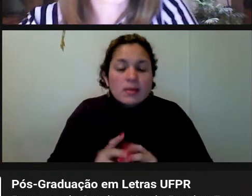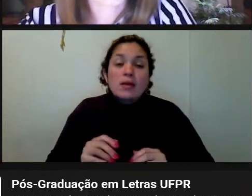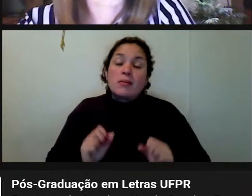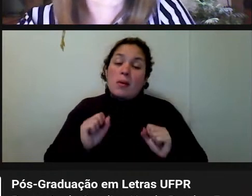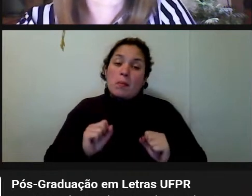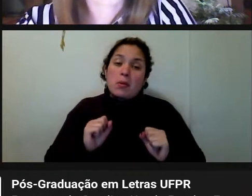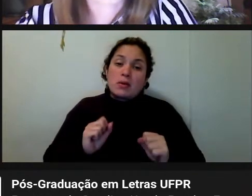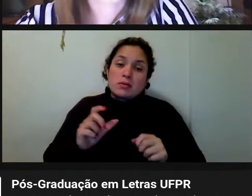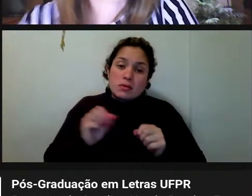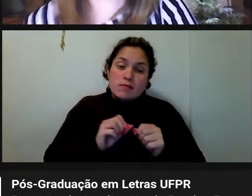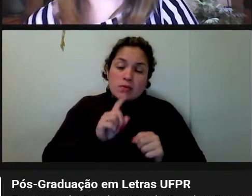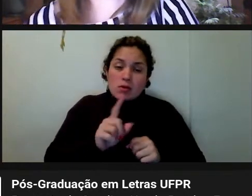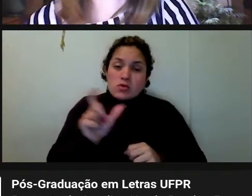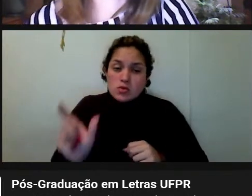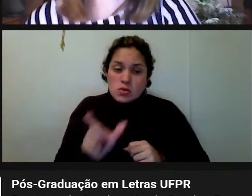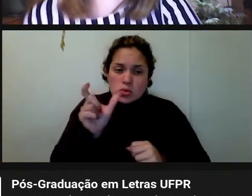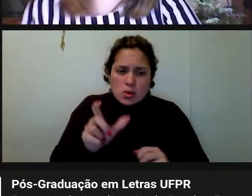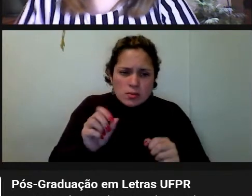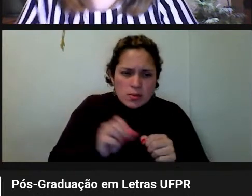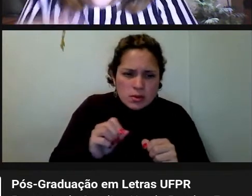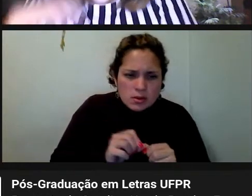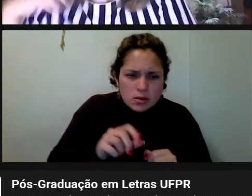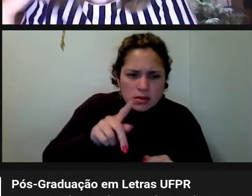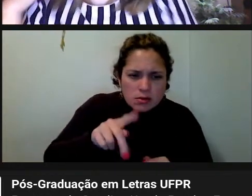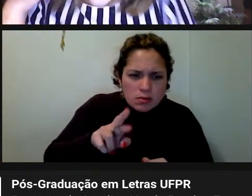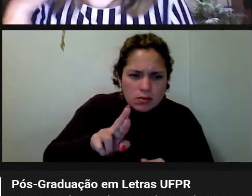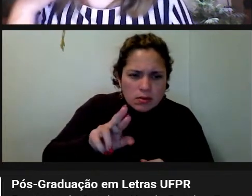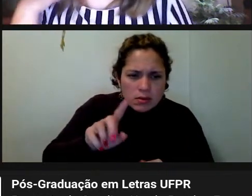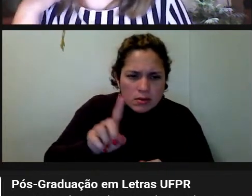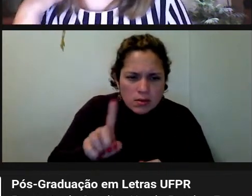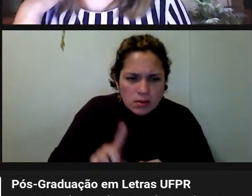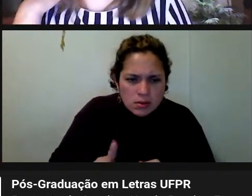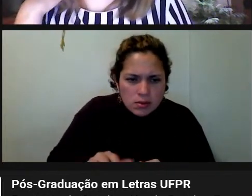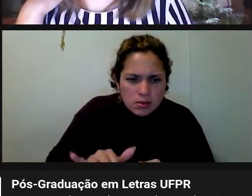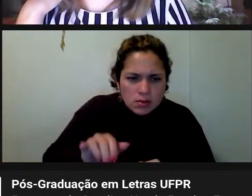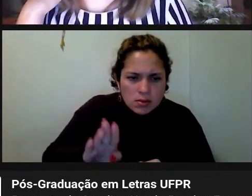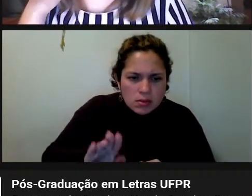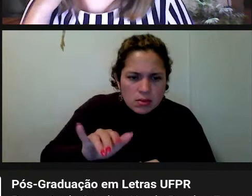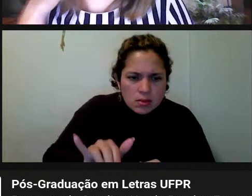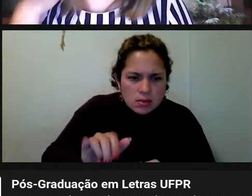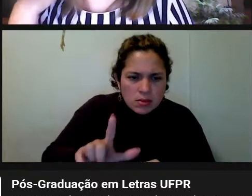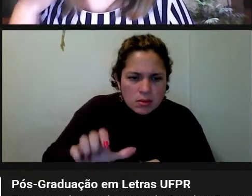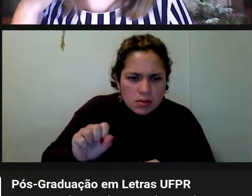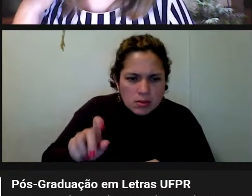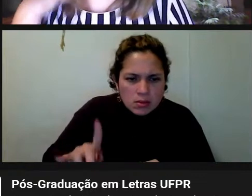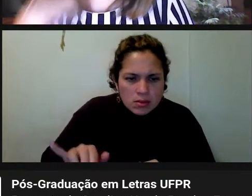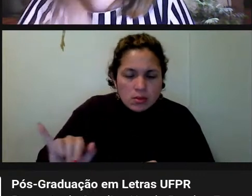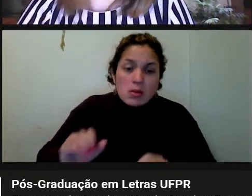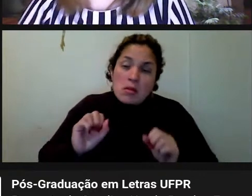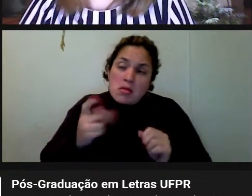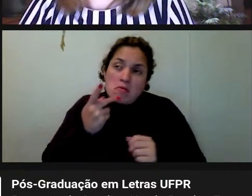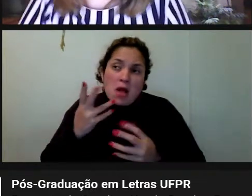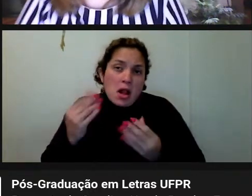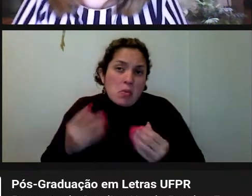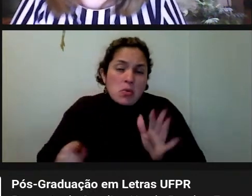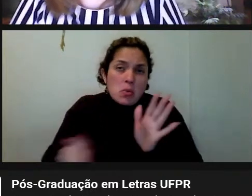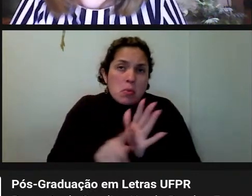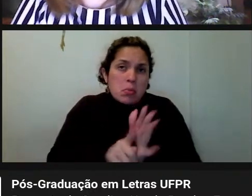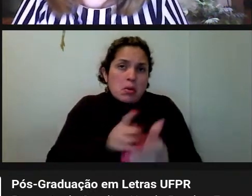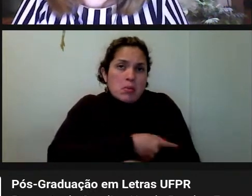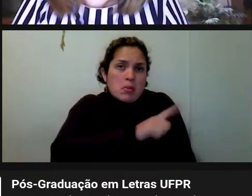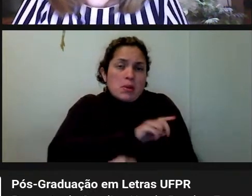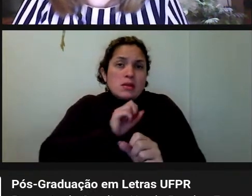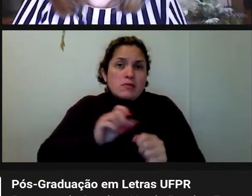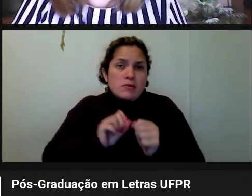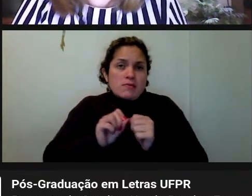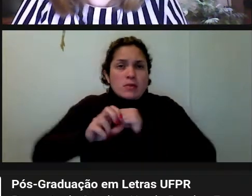provavelmente esse sobrenome Przybylski, atualmente ele não diz muito aos poloneses, mas provavelmente, se a gente for buscar a etimologia, ele veio